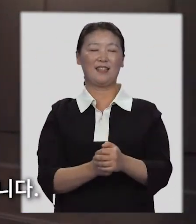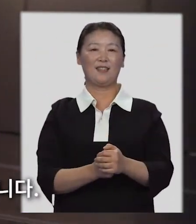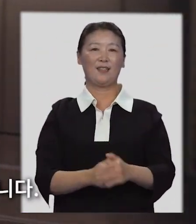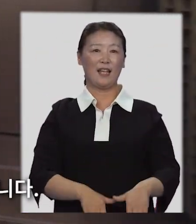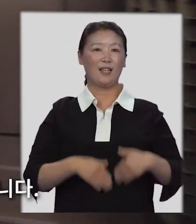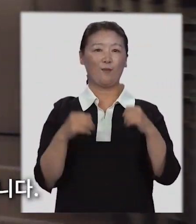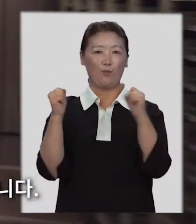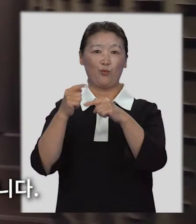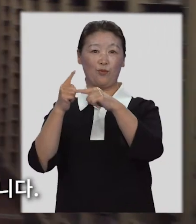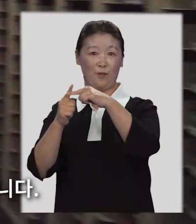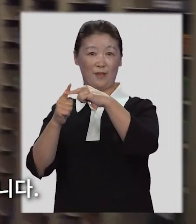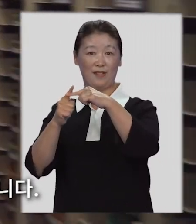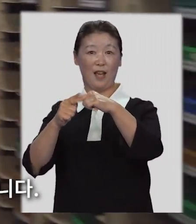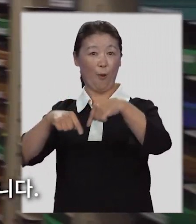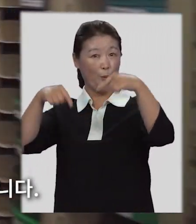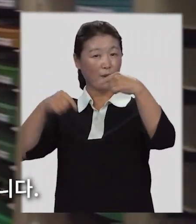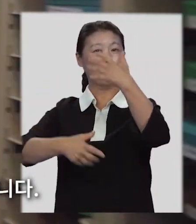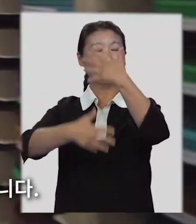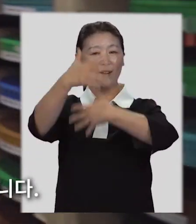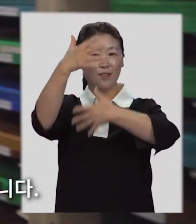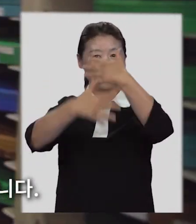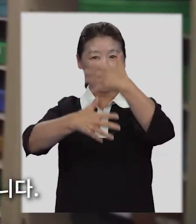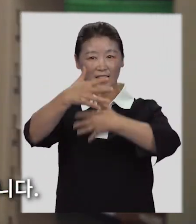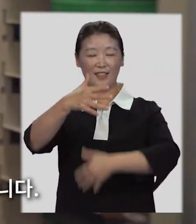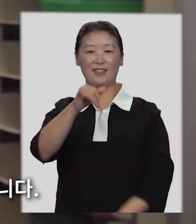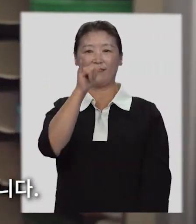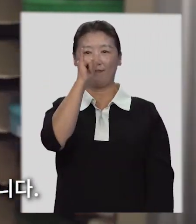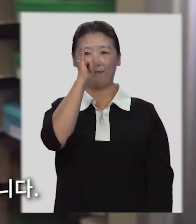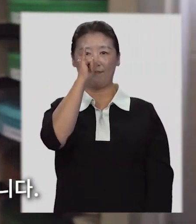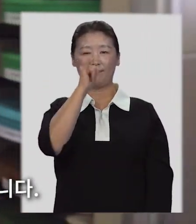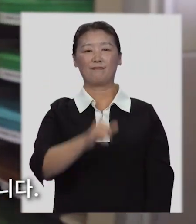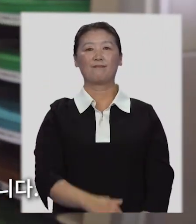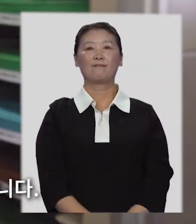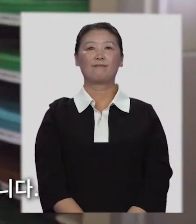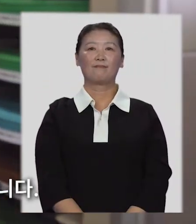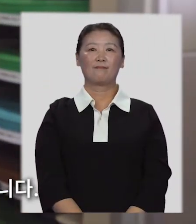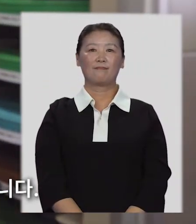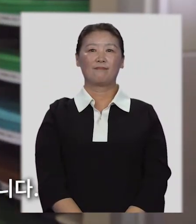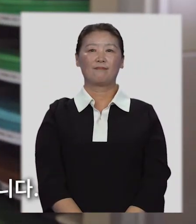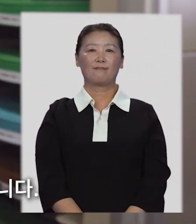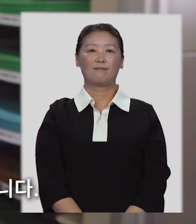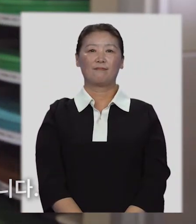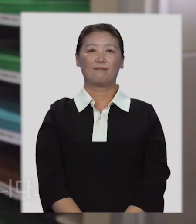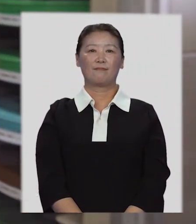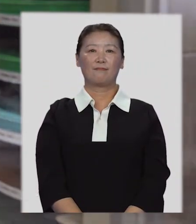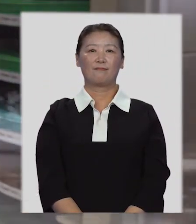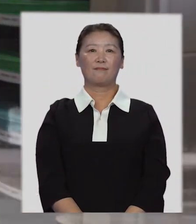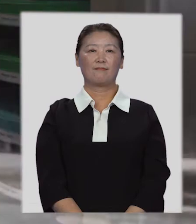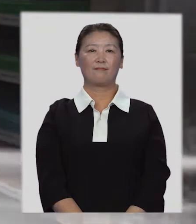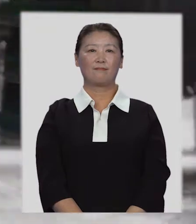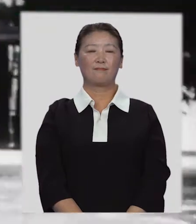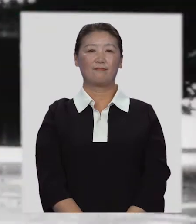남북 적십자 회담 영상 등이 시청각 기록물로 보존되고 있습니다.